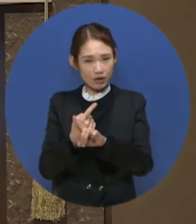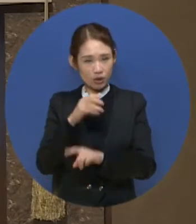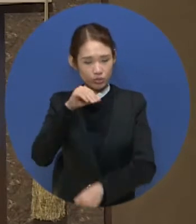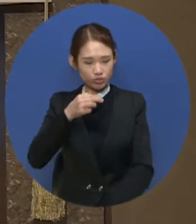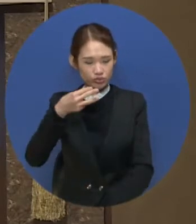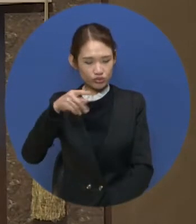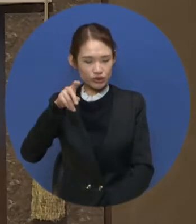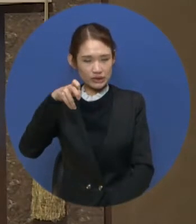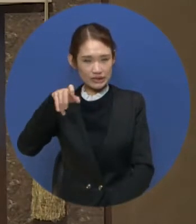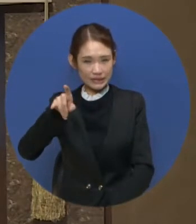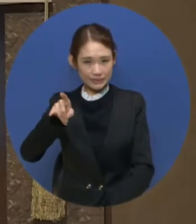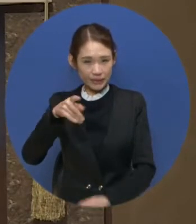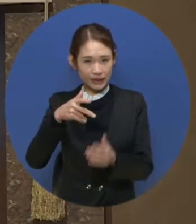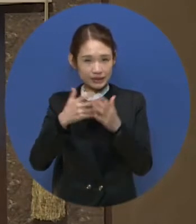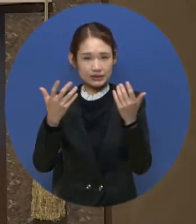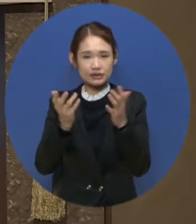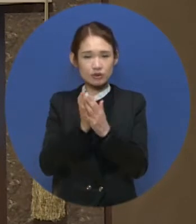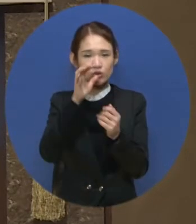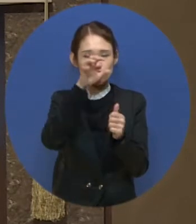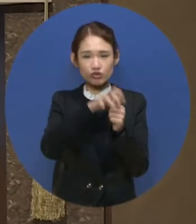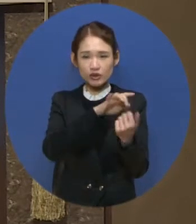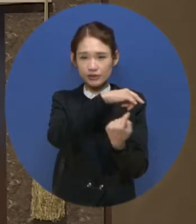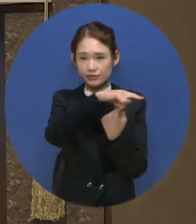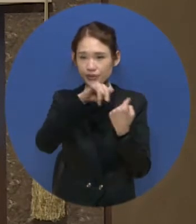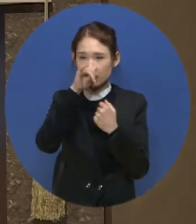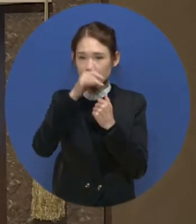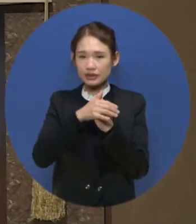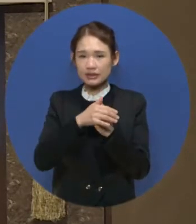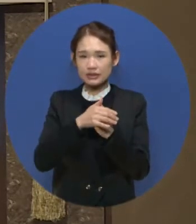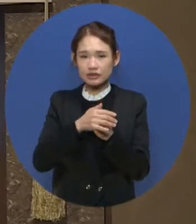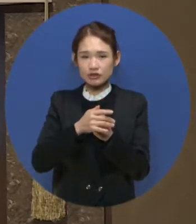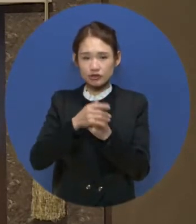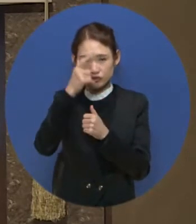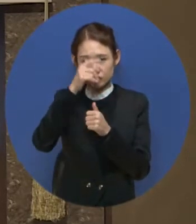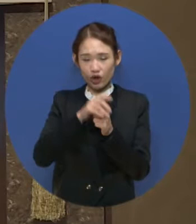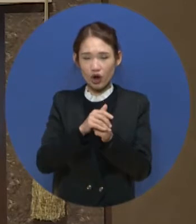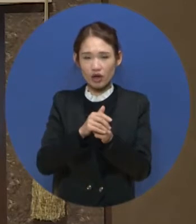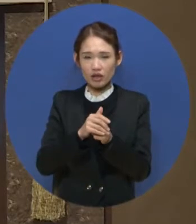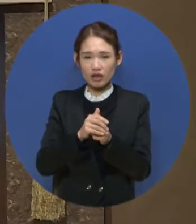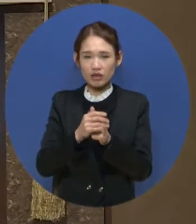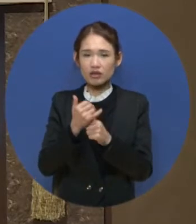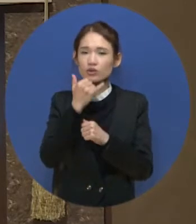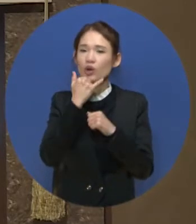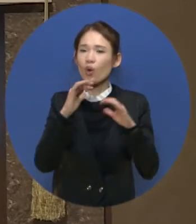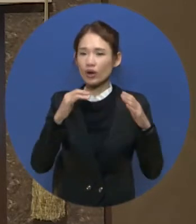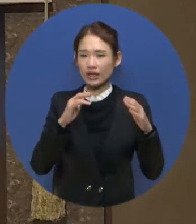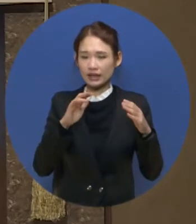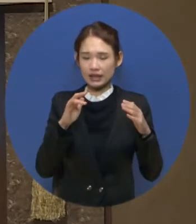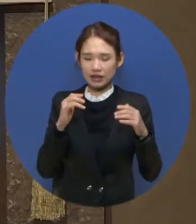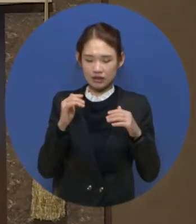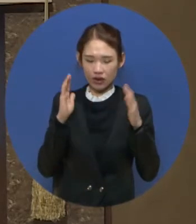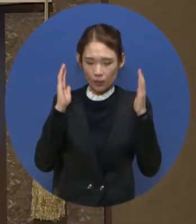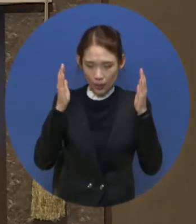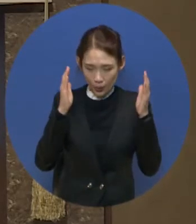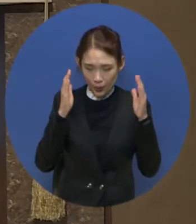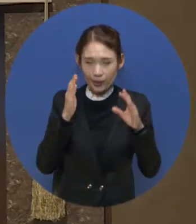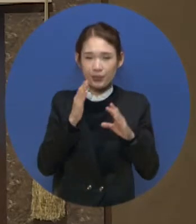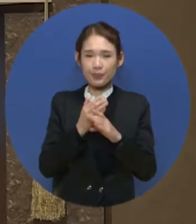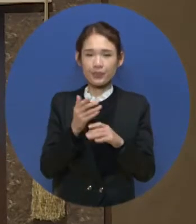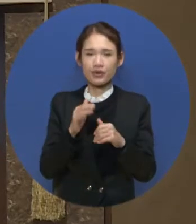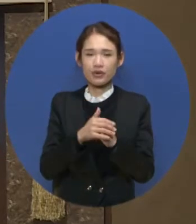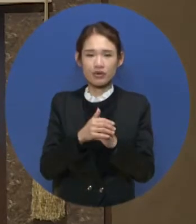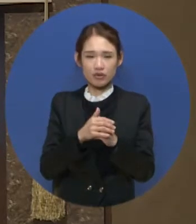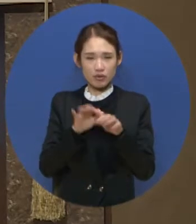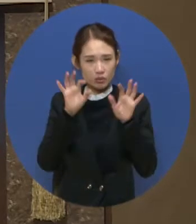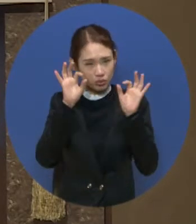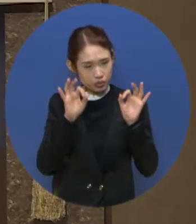위탁 운영을 하고 있는데 네. 그 중에 이제 수녀님께서 독일에서 유학을 하셨는데 독일에서 보니까 장애를 갖고